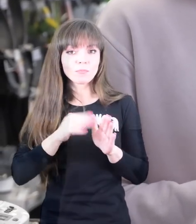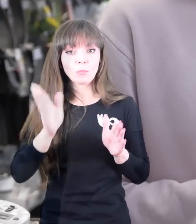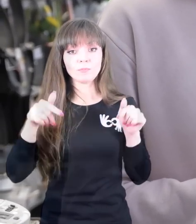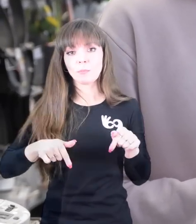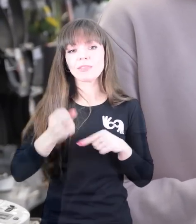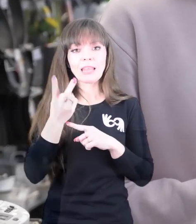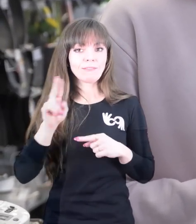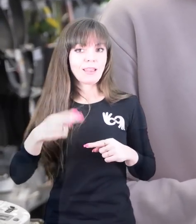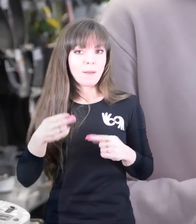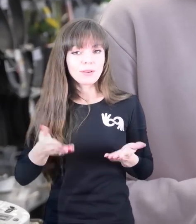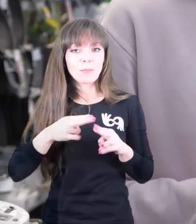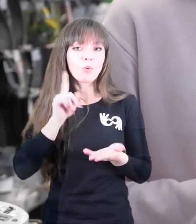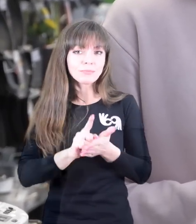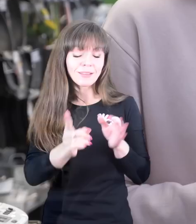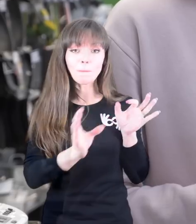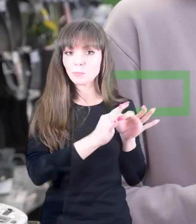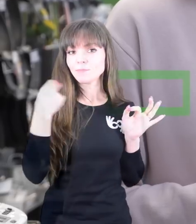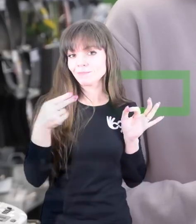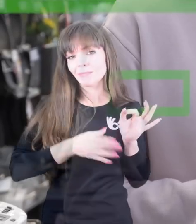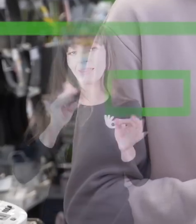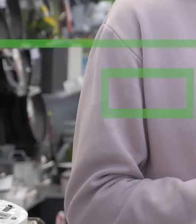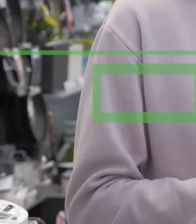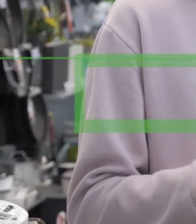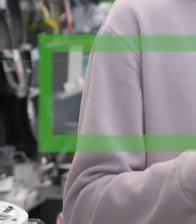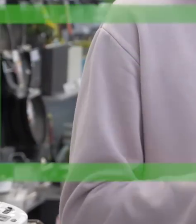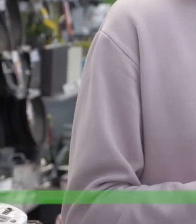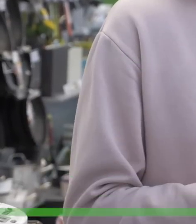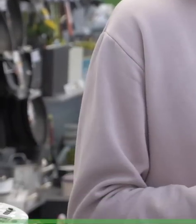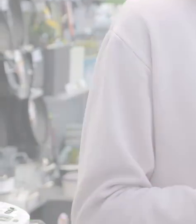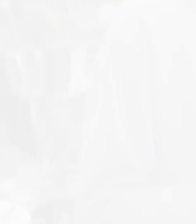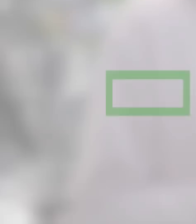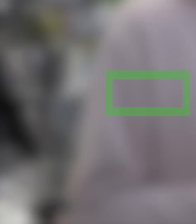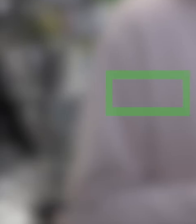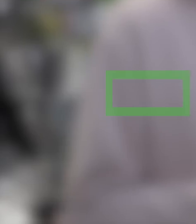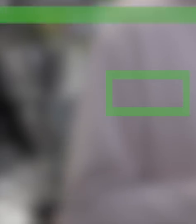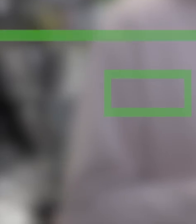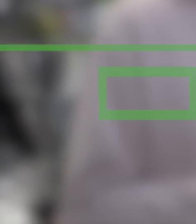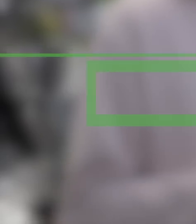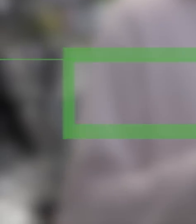12 декабря. Поэтому обязательно подписывайтесь на канал и не пропустите видео. Всем спасибо, пока.